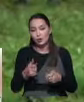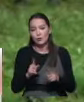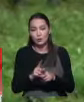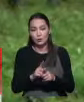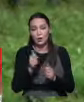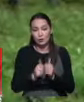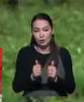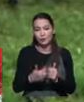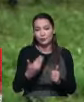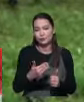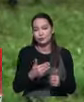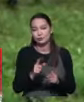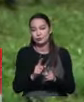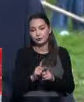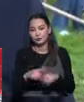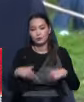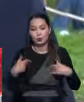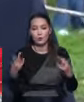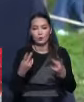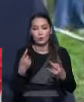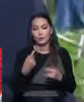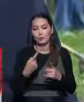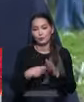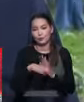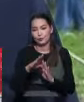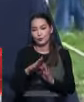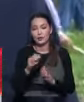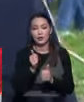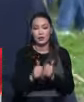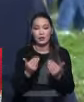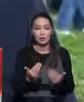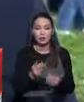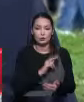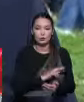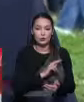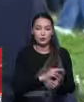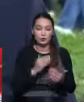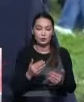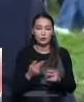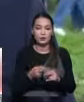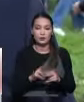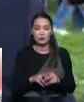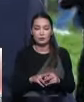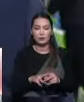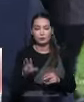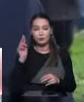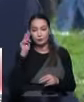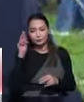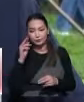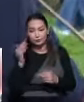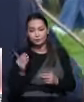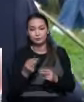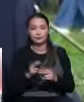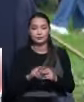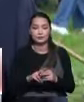әр пенде өзінің үлесін қосуға тиісті деп ойлаймын. Бұндай жұмыстар бізде мынау 5-ші оқу ғимаратында педагогика институты орналасқан, содан